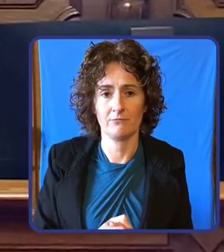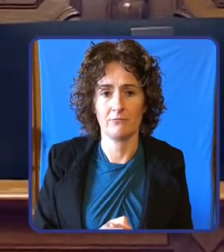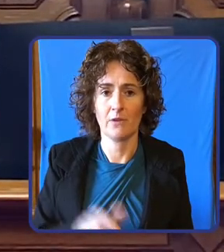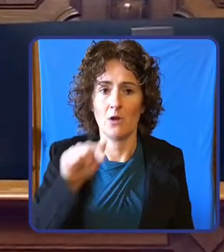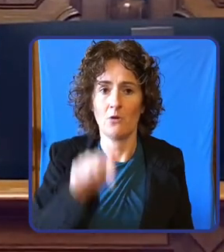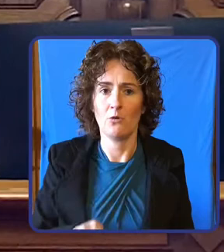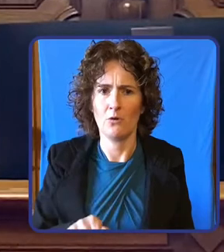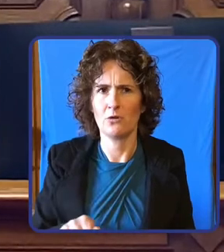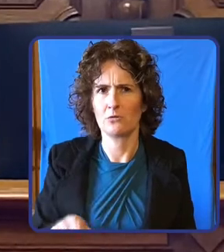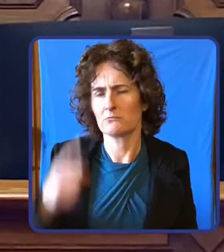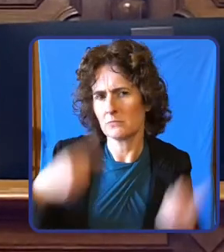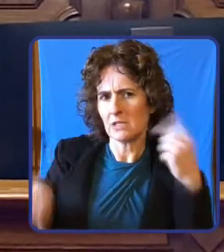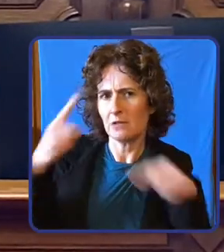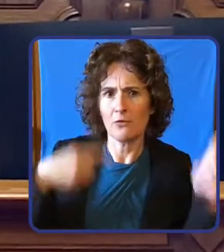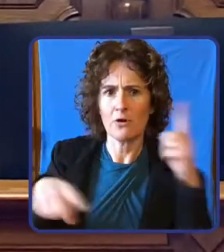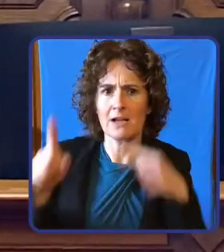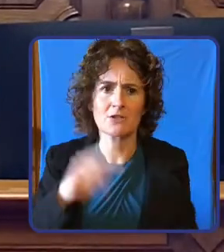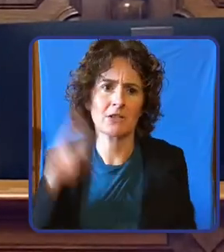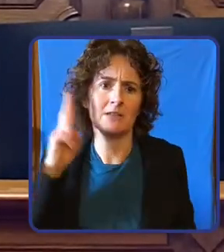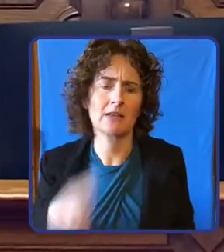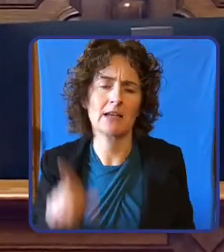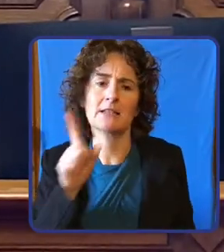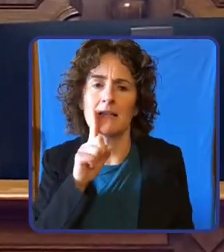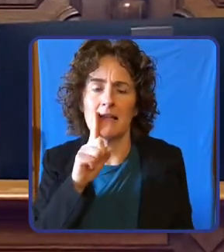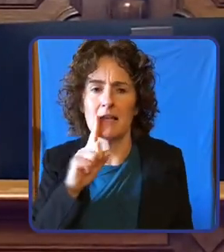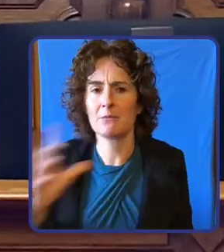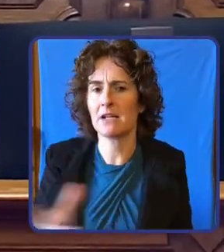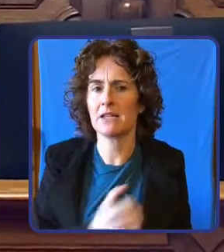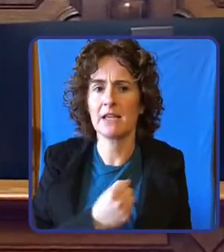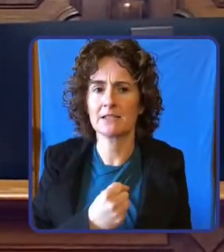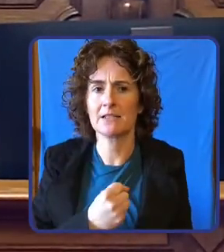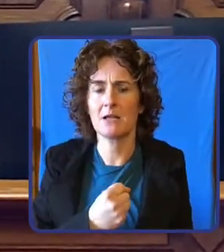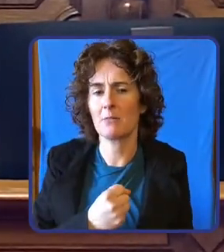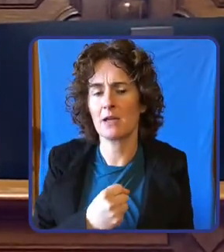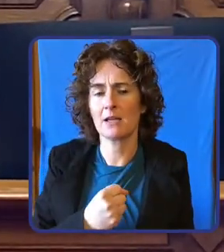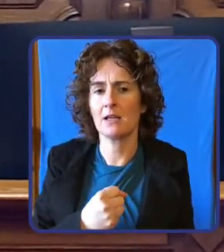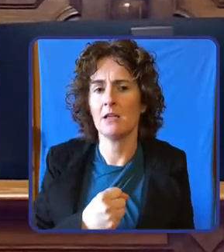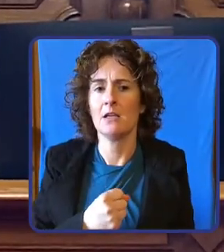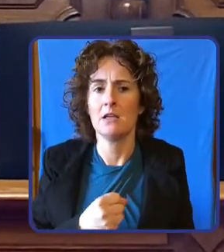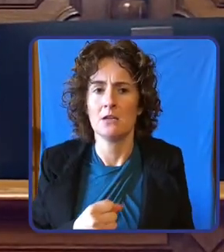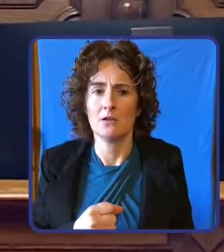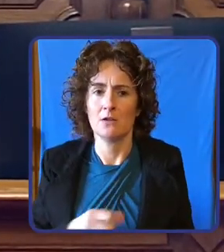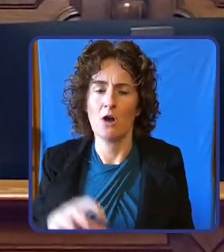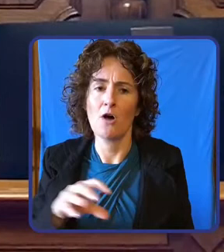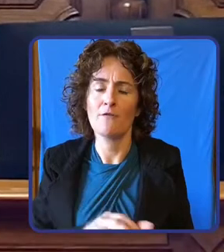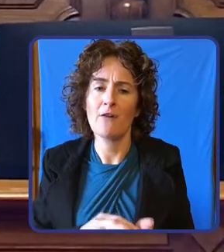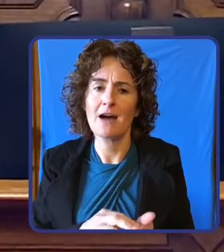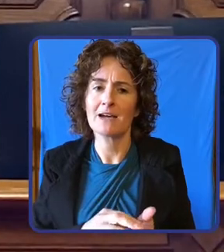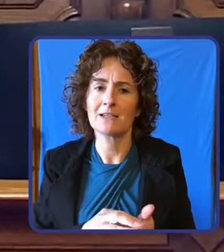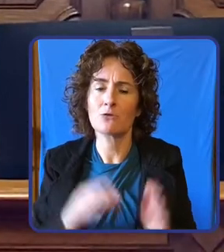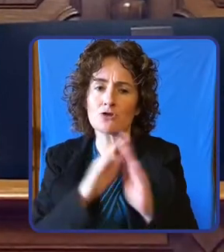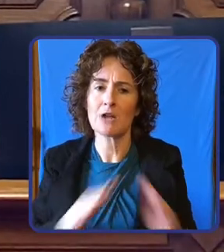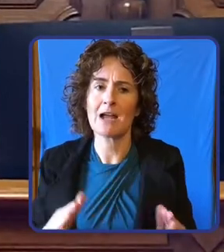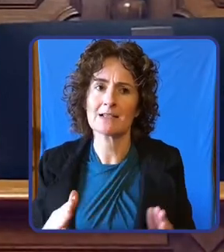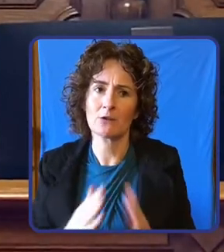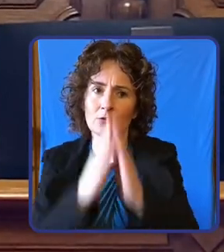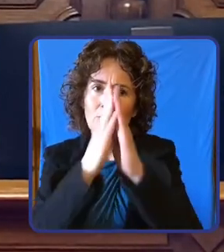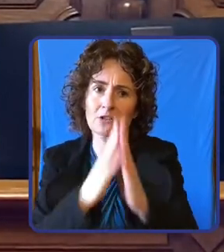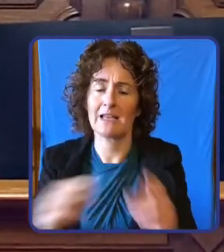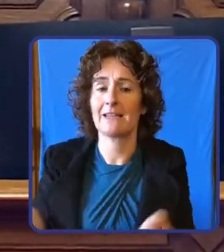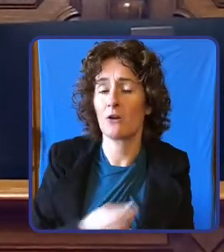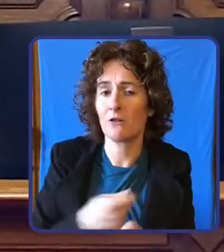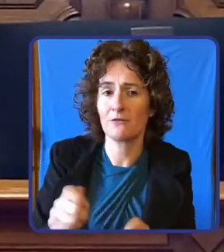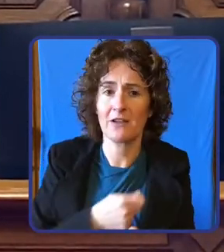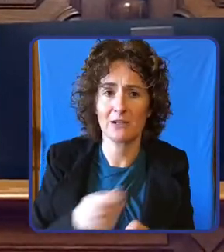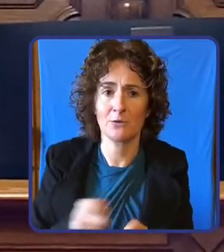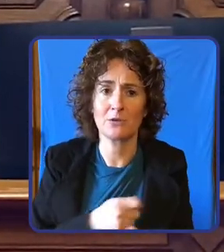Önök kifogásolták azt, hogy Kendi Imre nyerte meg a Városháza tornyának a felújítását, 100 millió forinttal alacsonyabb áron, mint a második legjobb ajánlat. Ennek